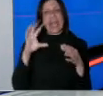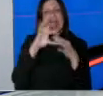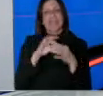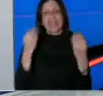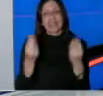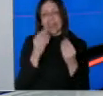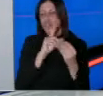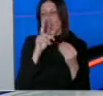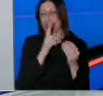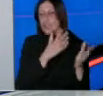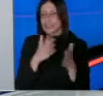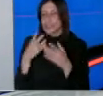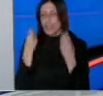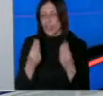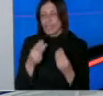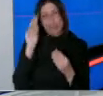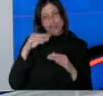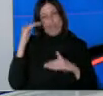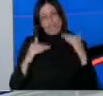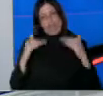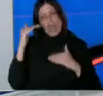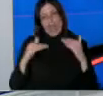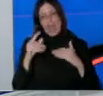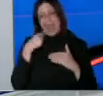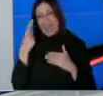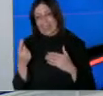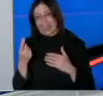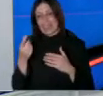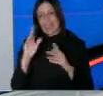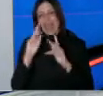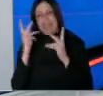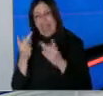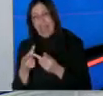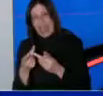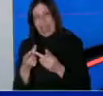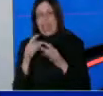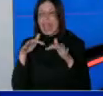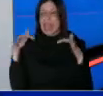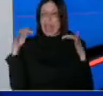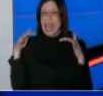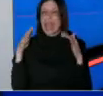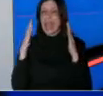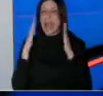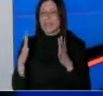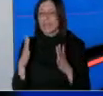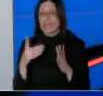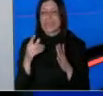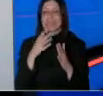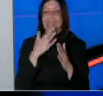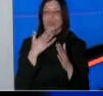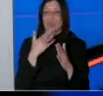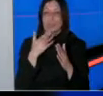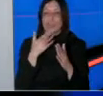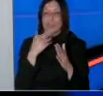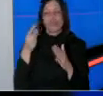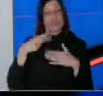טוב, אבל יש הבדל בין להגיד לקהל אמוני יהודי שהוא נודר